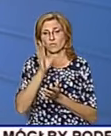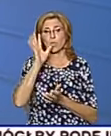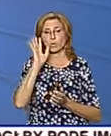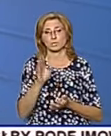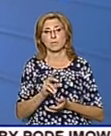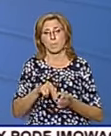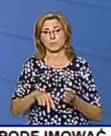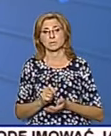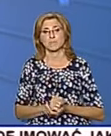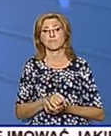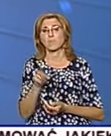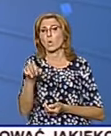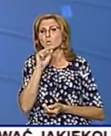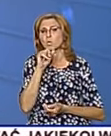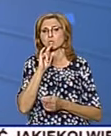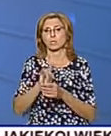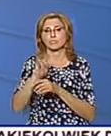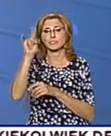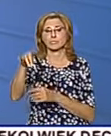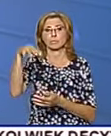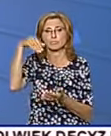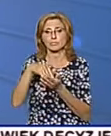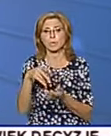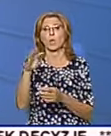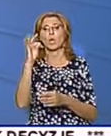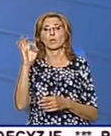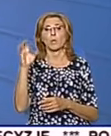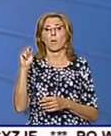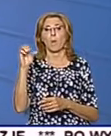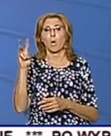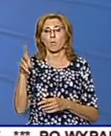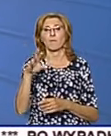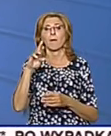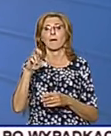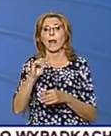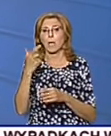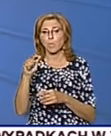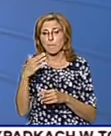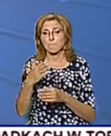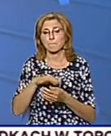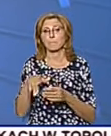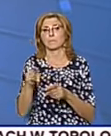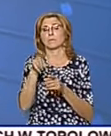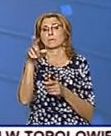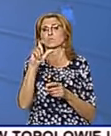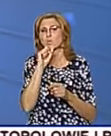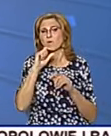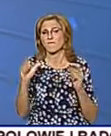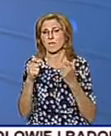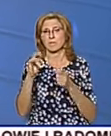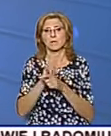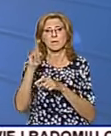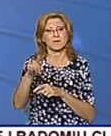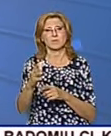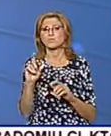Za dużo wypadków lotniczych, zbyt wiele ofiar. Po wypadkach w Topolowie i Radomiu ci, którzy są z lotnictwem związani, zastanawiają się nad